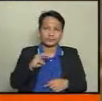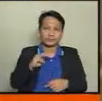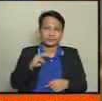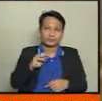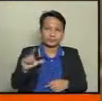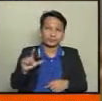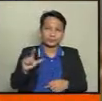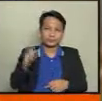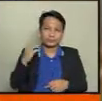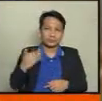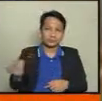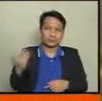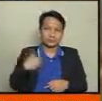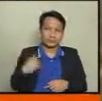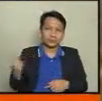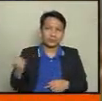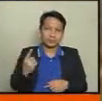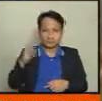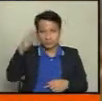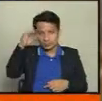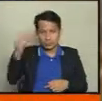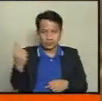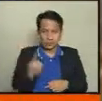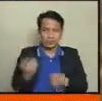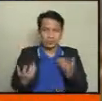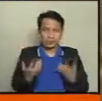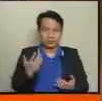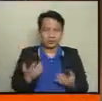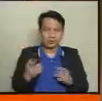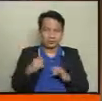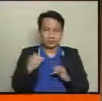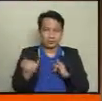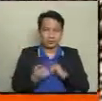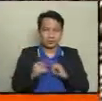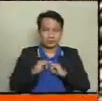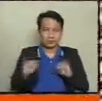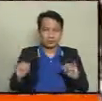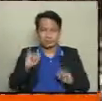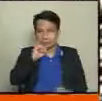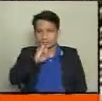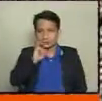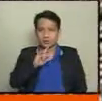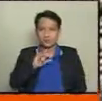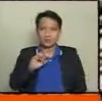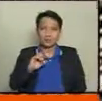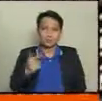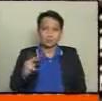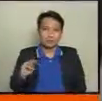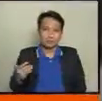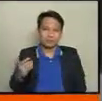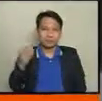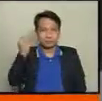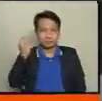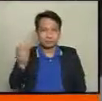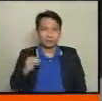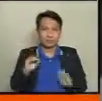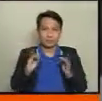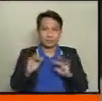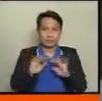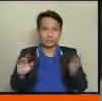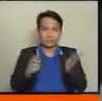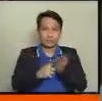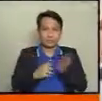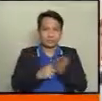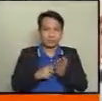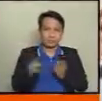Cubao at merong lumapit sa kanya isang lalaki na nagpapakilala na kapwa niya Ilonggo. Nung nalaman itong lalaki na wala pang ticket itong